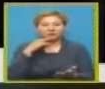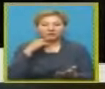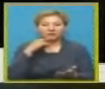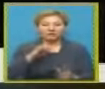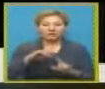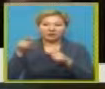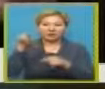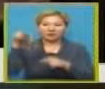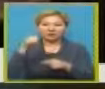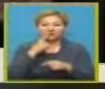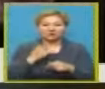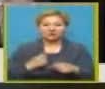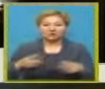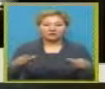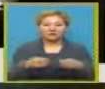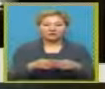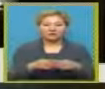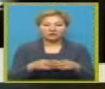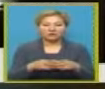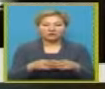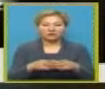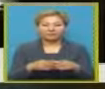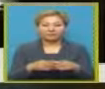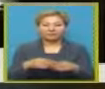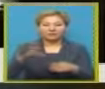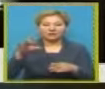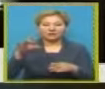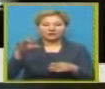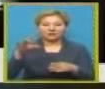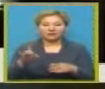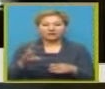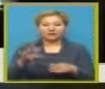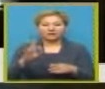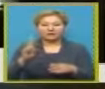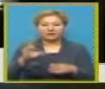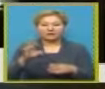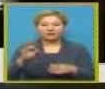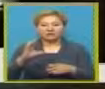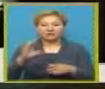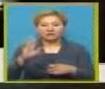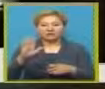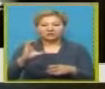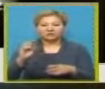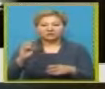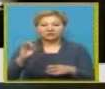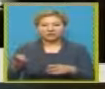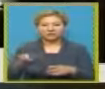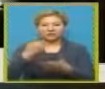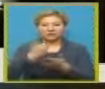команда Ленинград табанынан берді. Рокоссовский Сталинград табанын берді. Сталин айтты